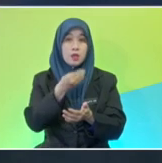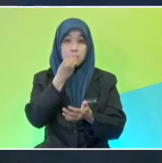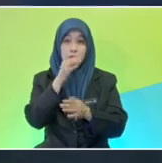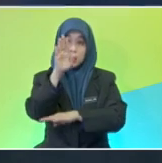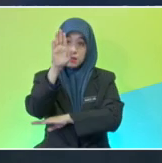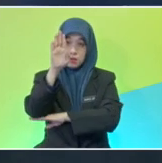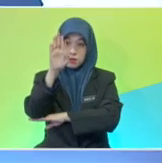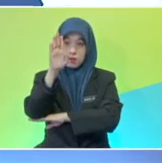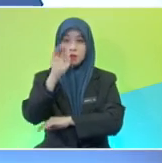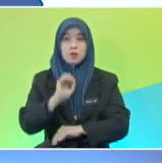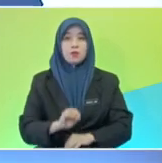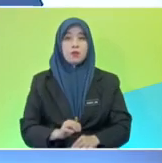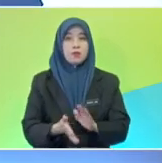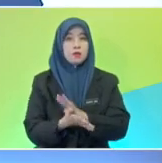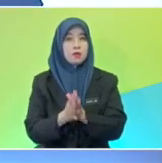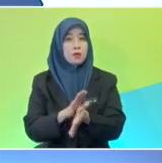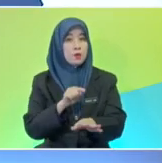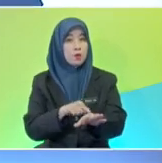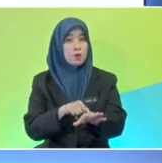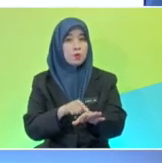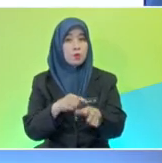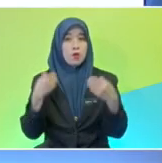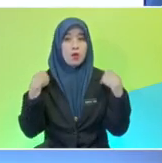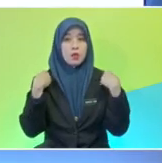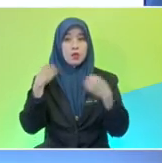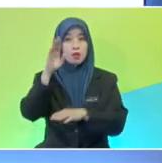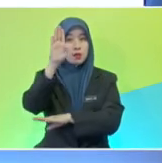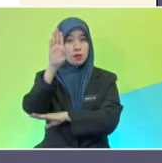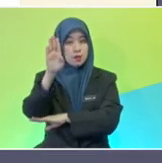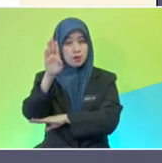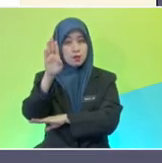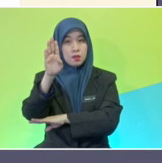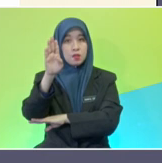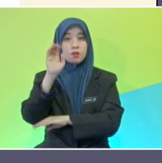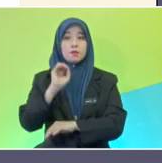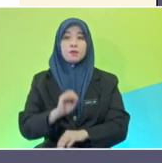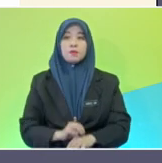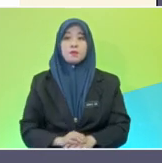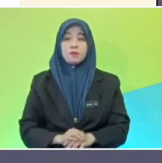makan tengah hari. Ha, jadi dia punya waktu adalah tengah hari.